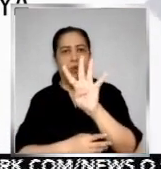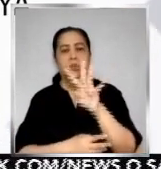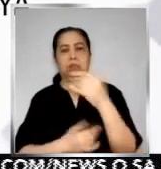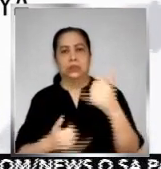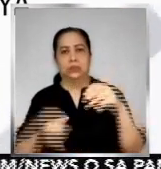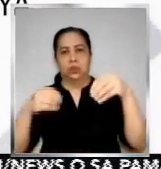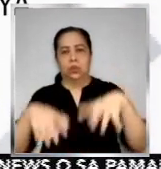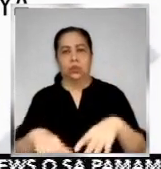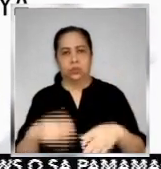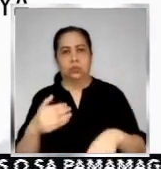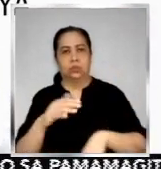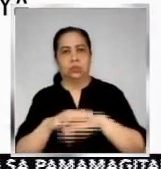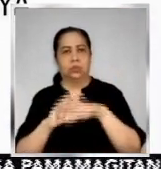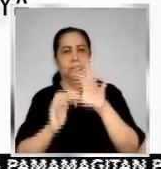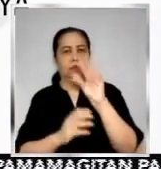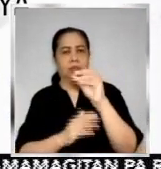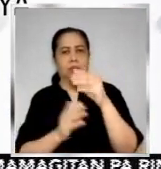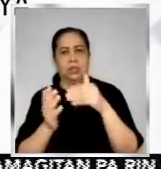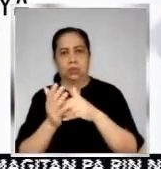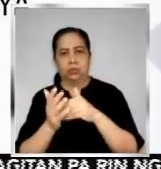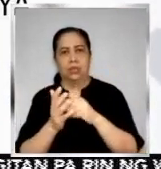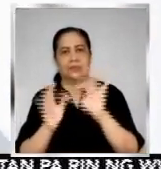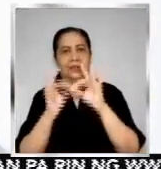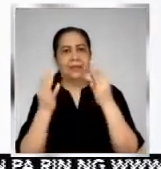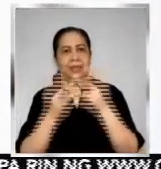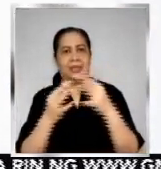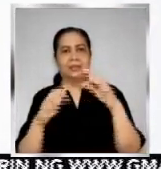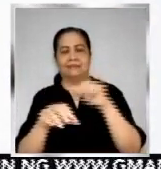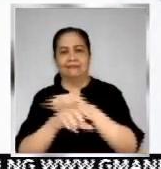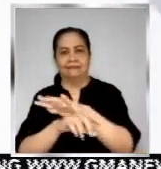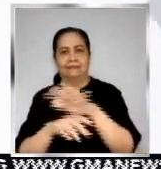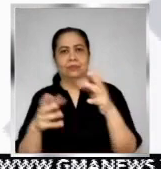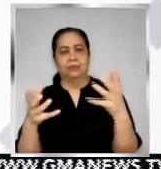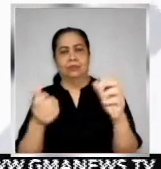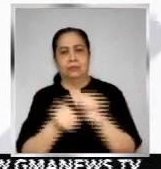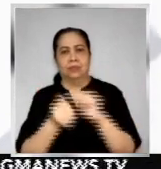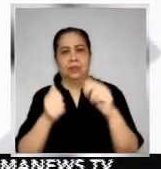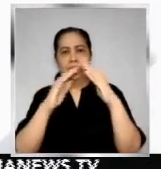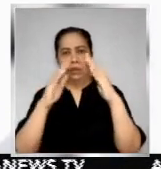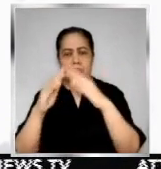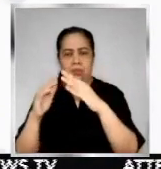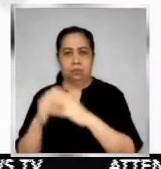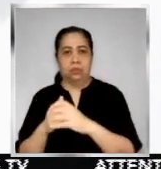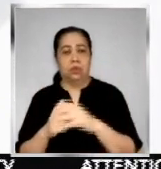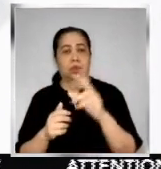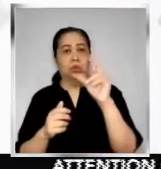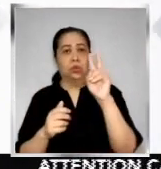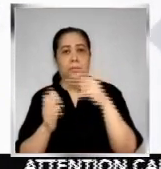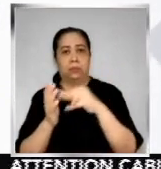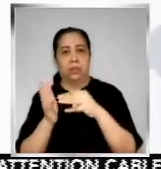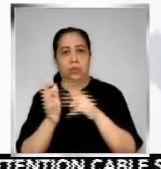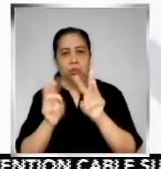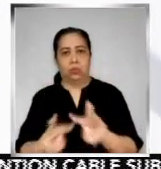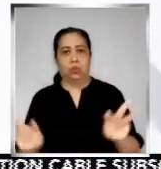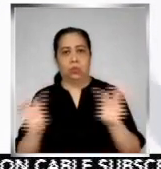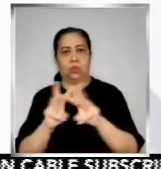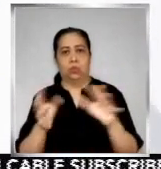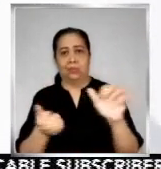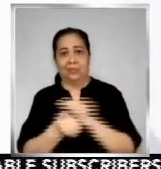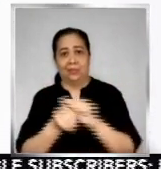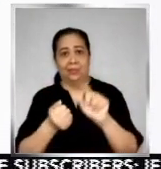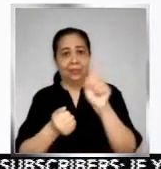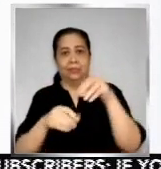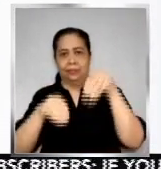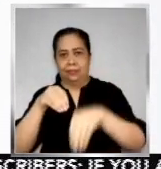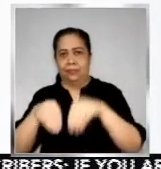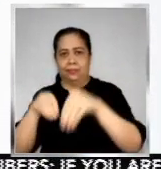halos 50,000 ang mga pamilyang naapektuhan ng bagyo. Lagpas 20 milyon na ang halaga ng pinsala sa agrikultura. Halos 3 milyon